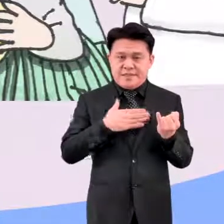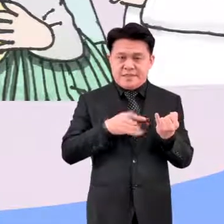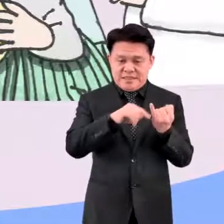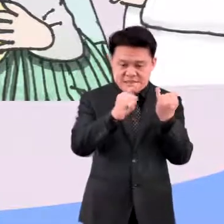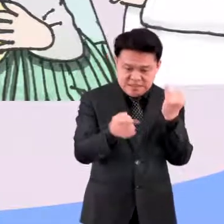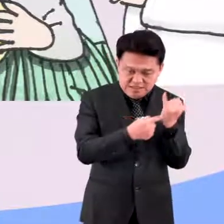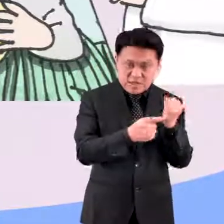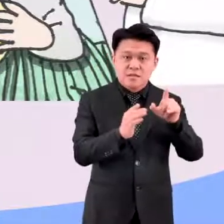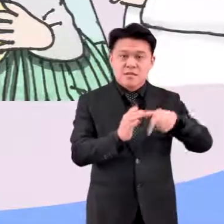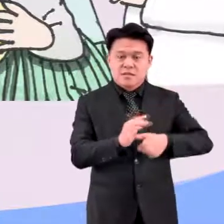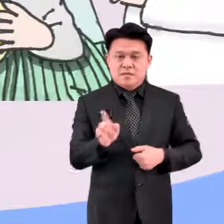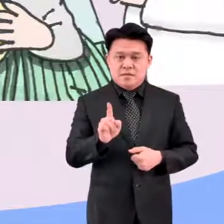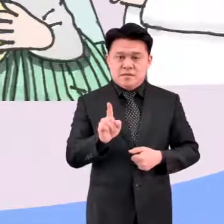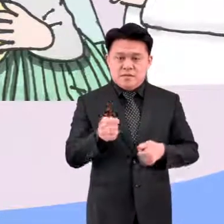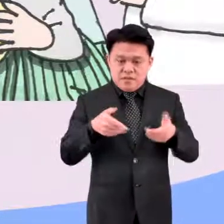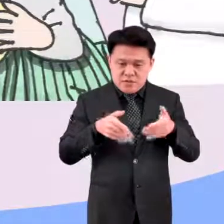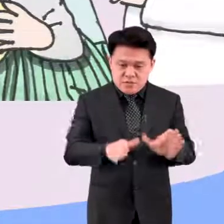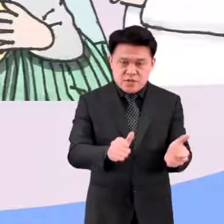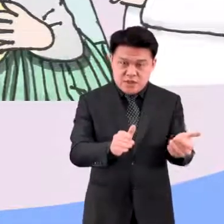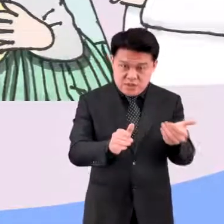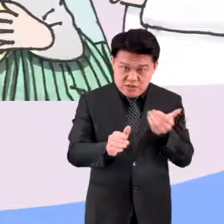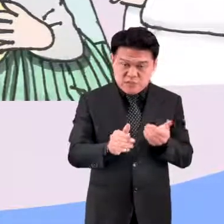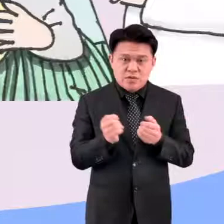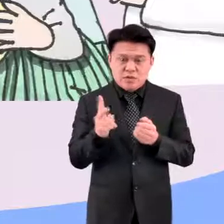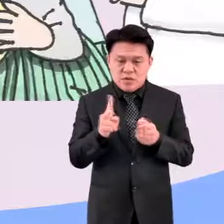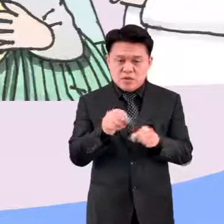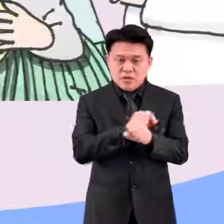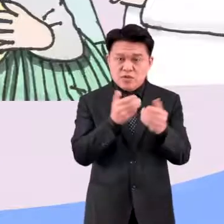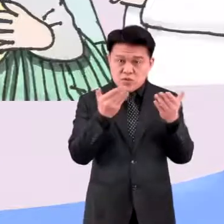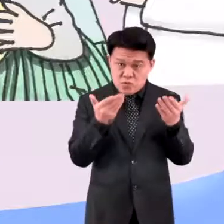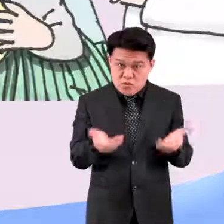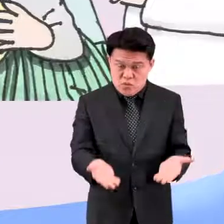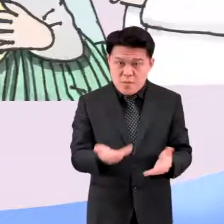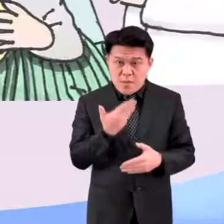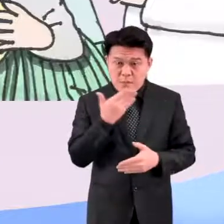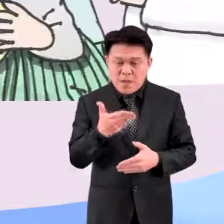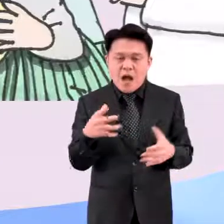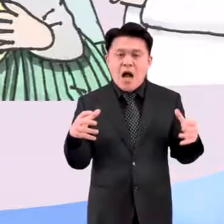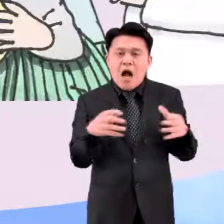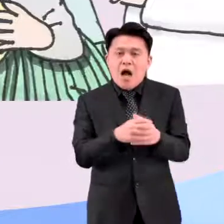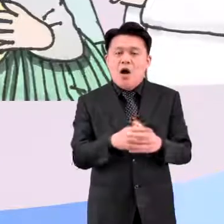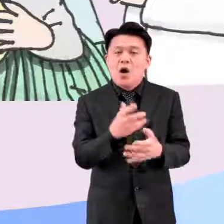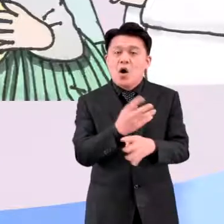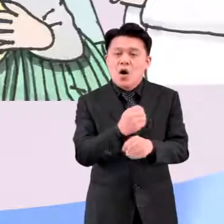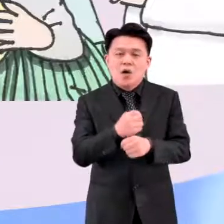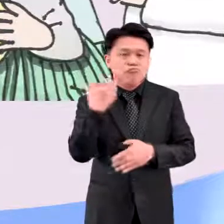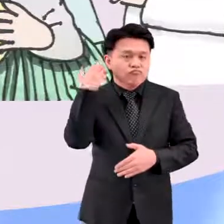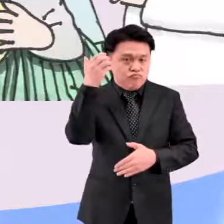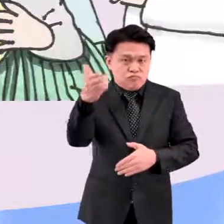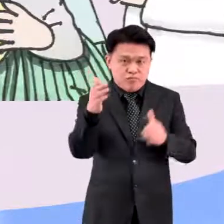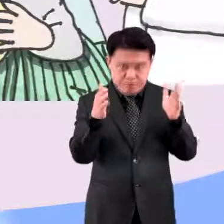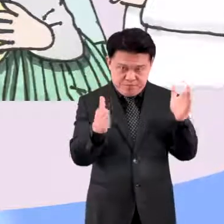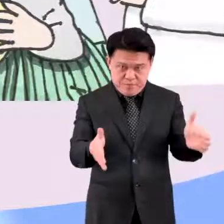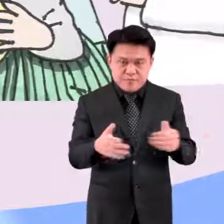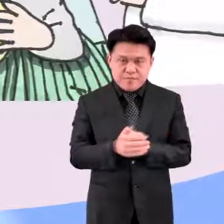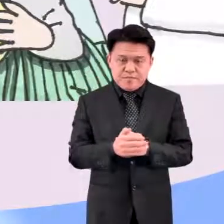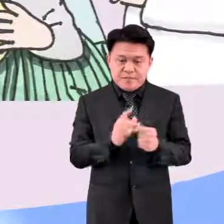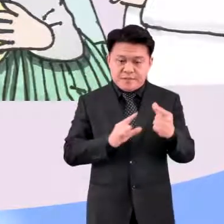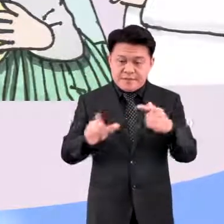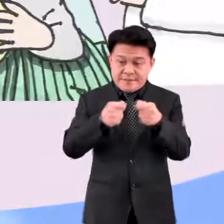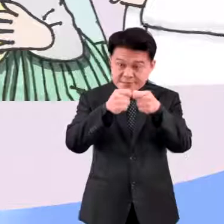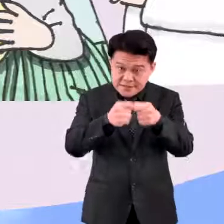여성 참여자 본인이 임신을 했을 때는 출산 전후에 특별 휴가로 쉴 수 있는 총 기간이